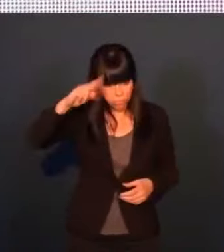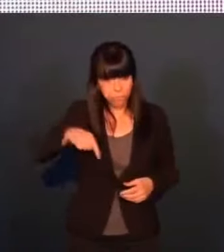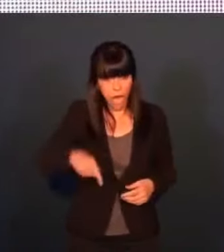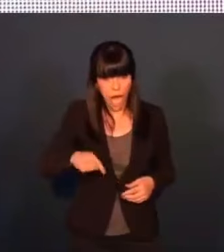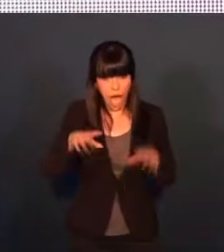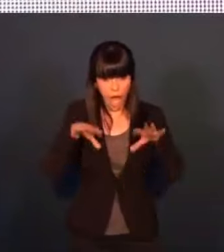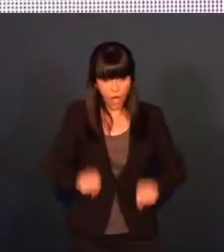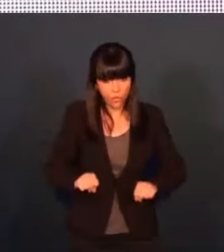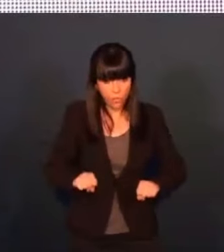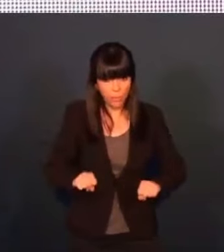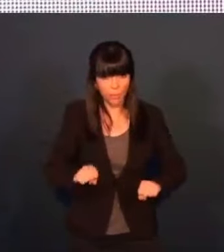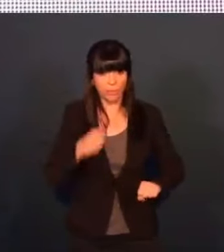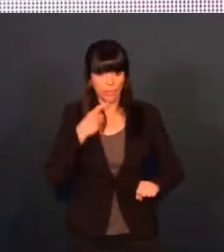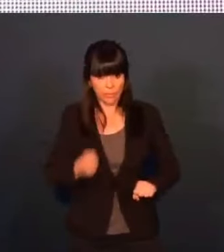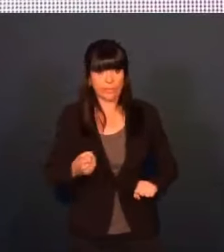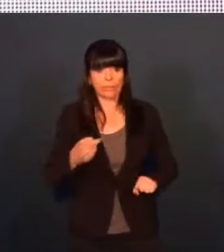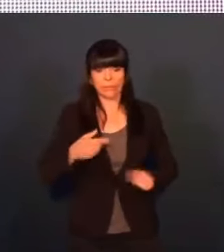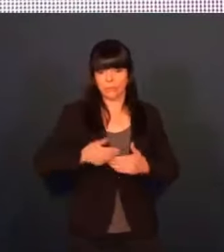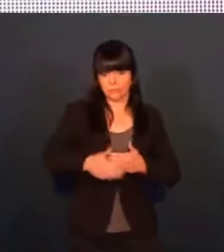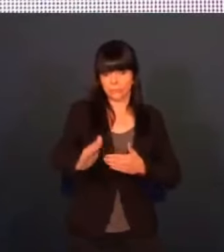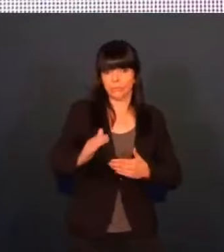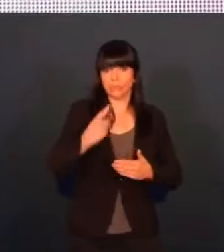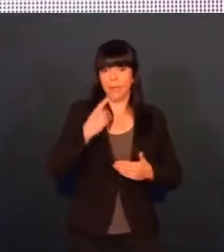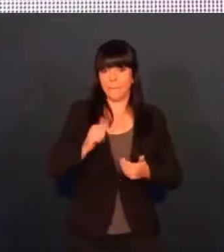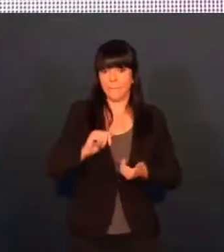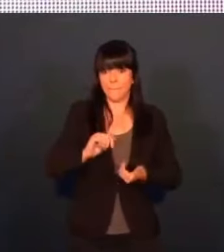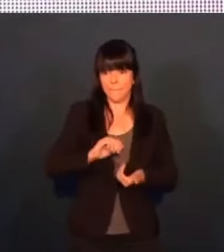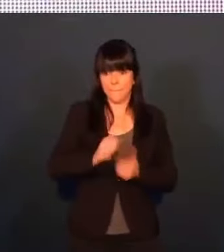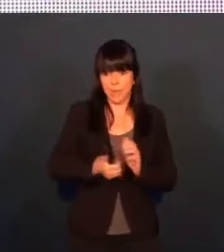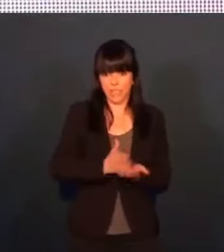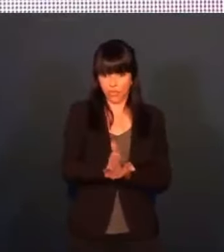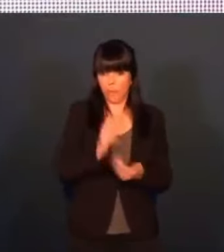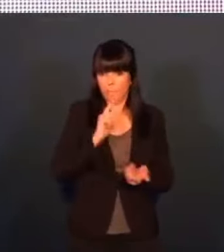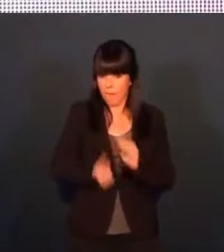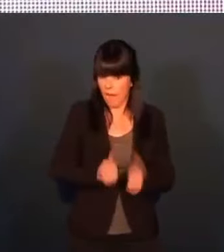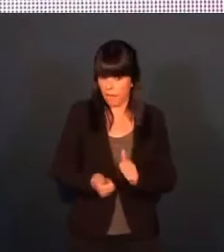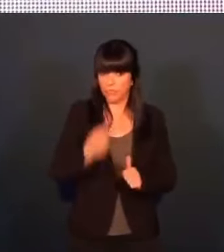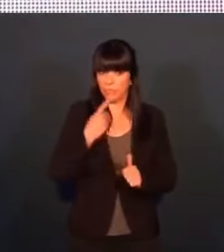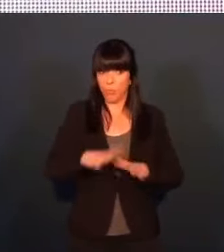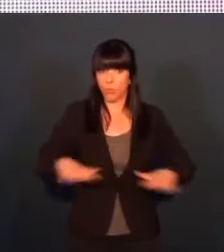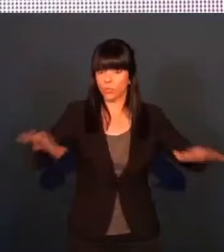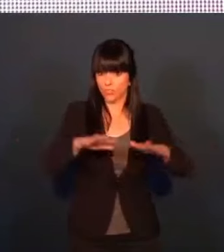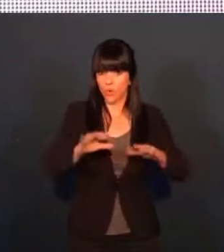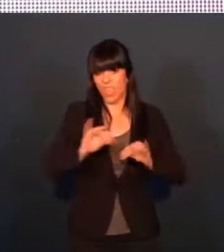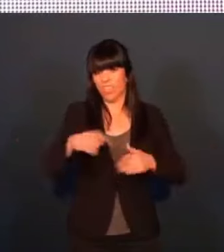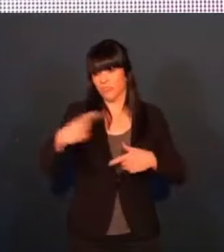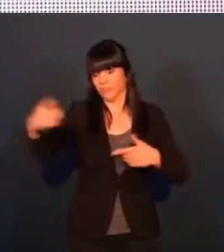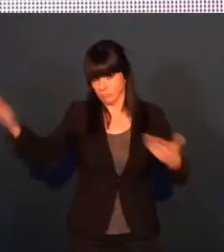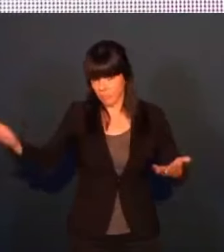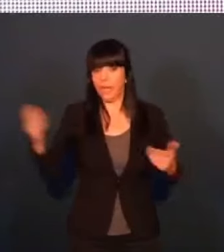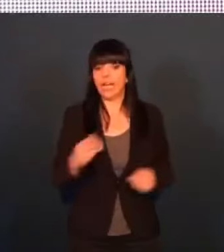одобрената обща законодателна програма чрез въвеждане на механизъм, който да гарантира стабилно мнозинство. И така нататък.